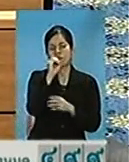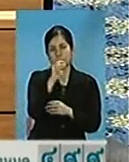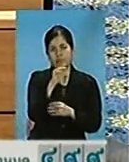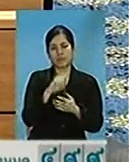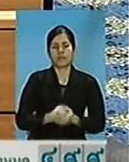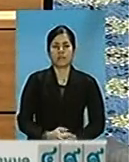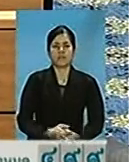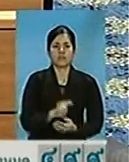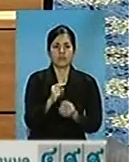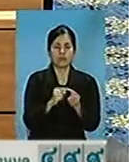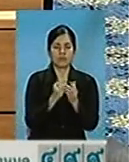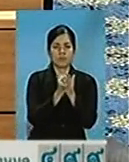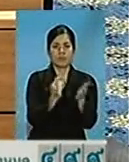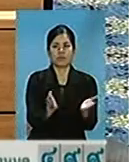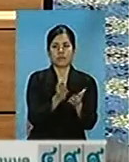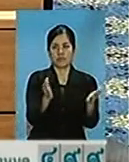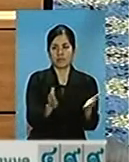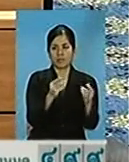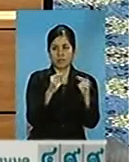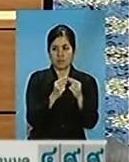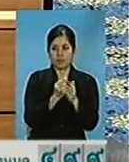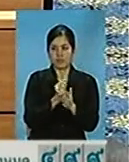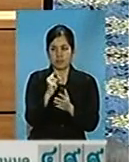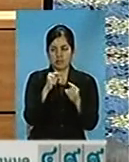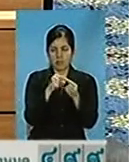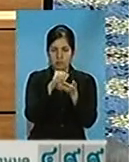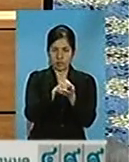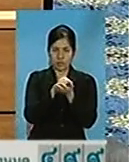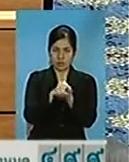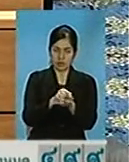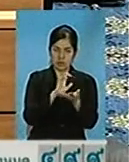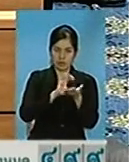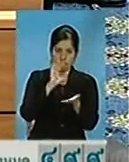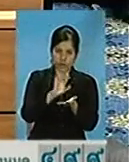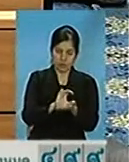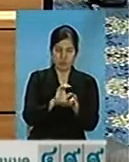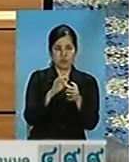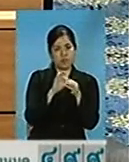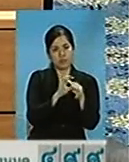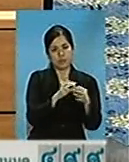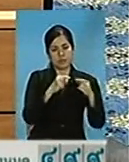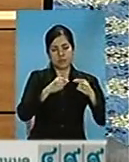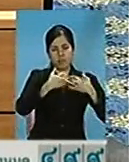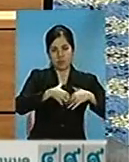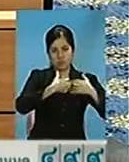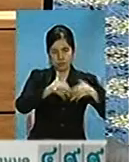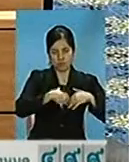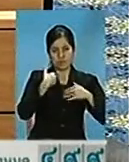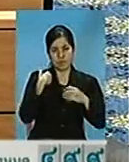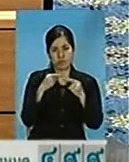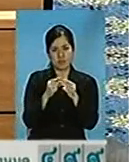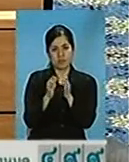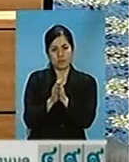ครับส่งเสริมสนับสนุนและอำนวยความสะดวกให้การลงทุนเกี่ยวกับการลงทุนการอุตสาหกรรมการผลิต